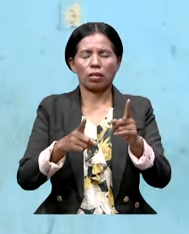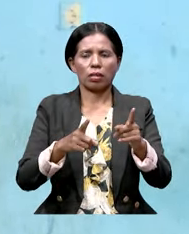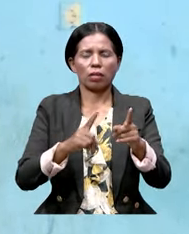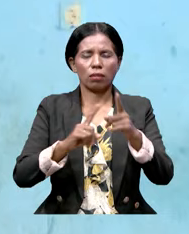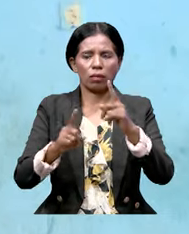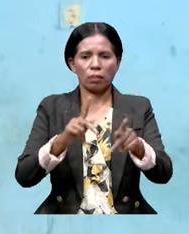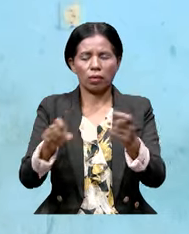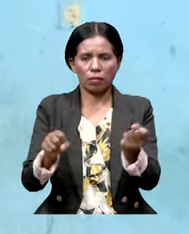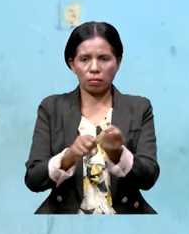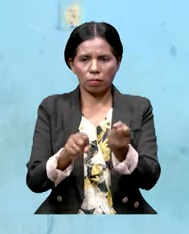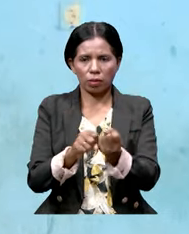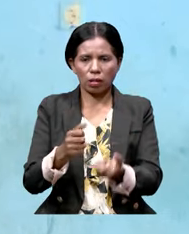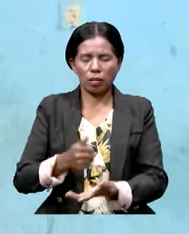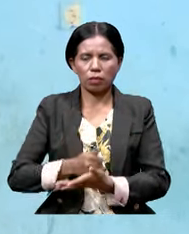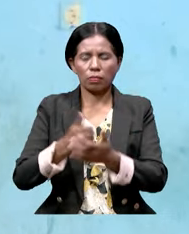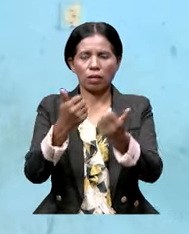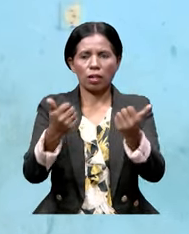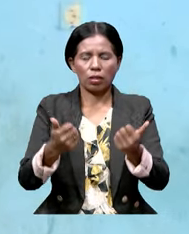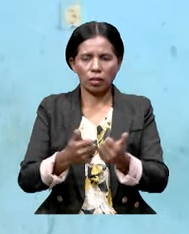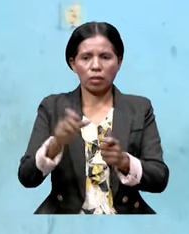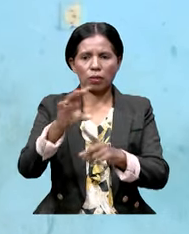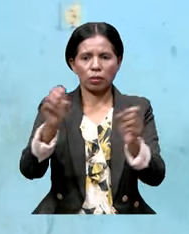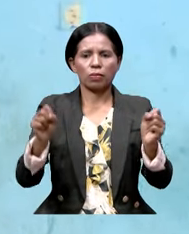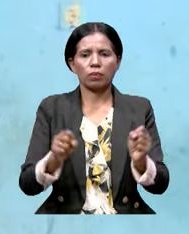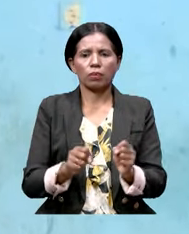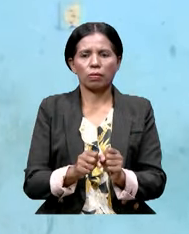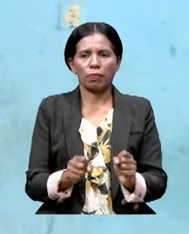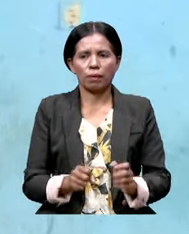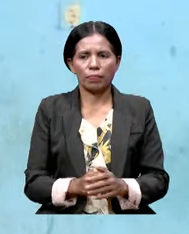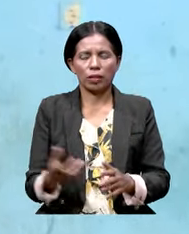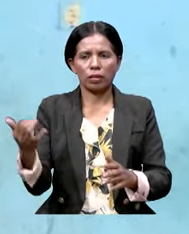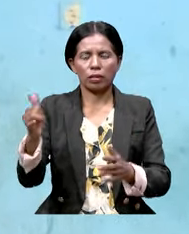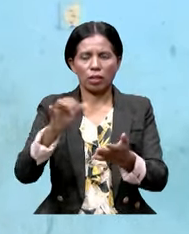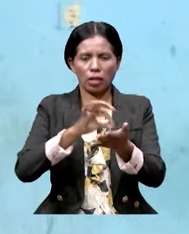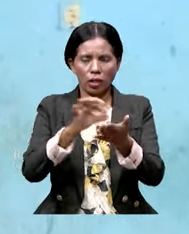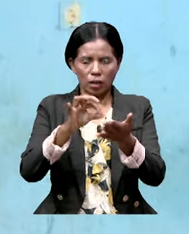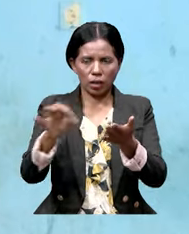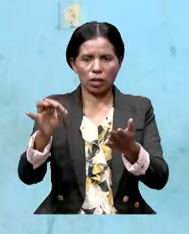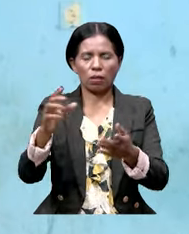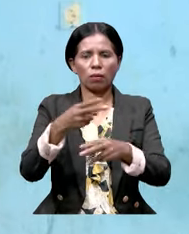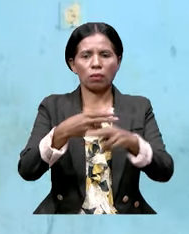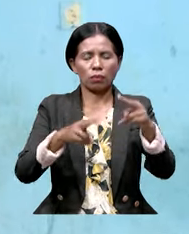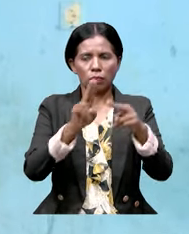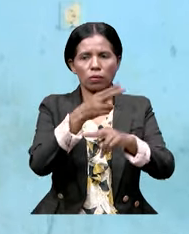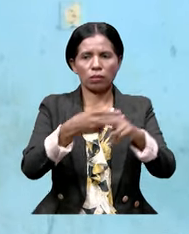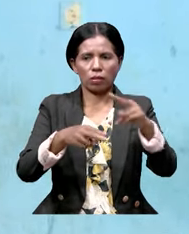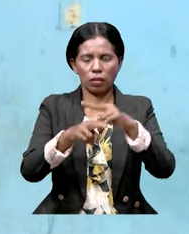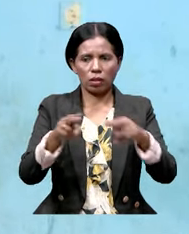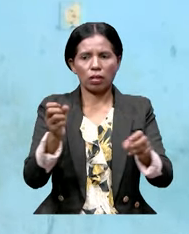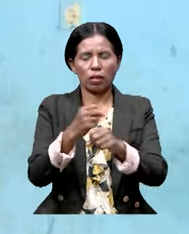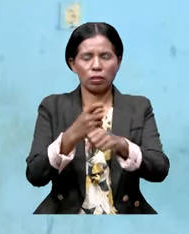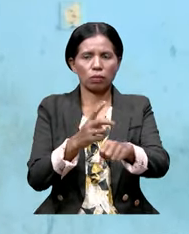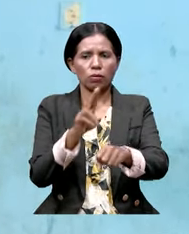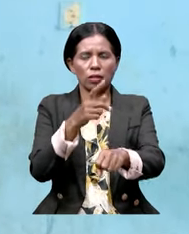apoio antes sira mai apoio ba aldea apoio suku sira kere ko limang idane maka ure halo han